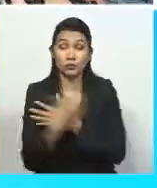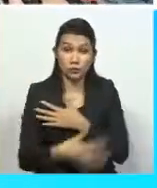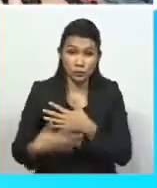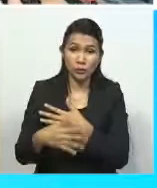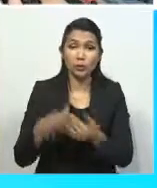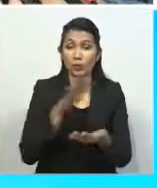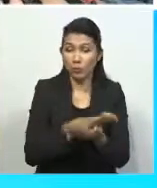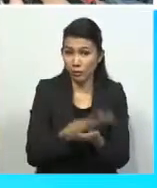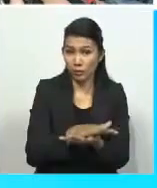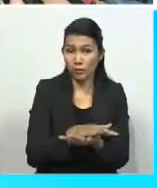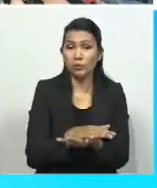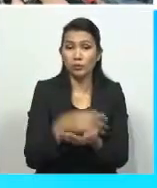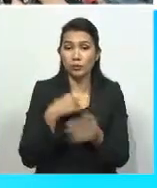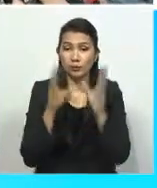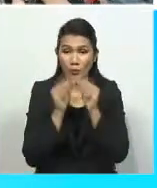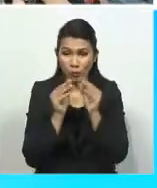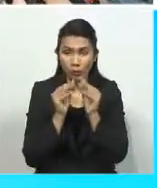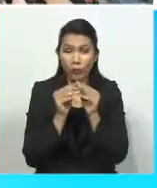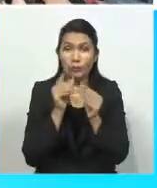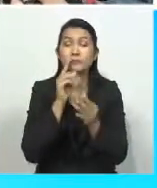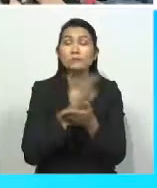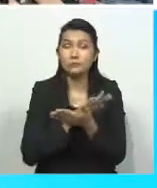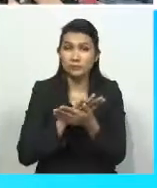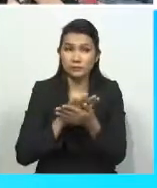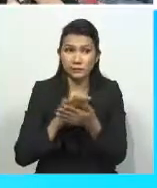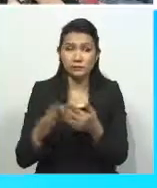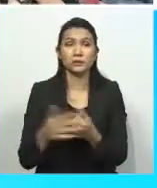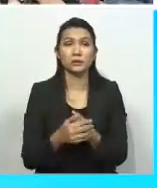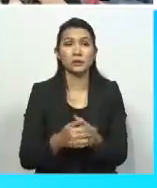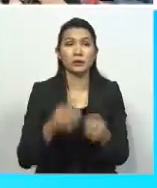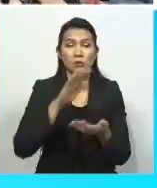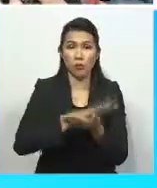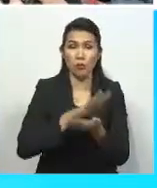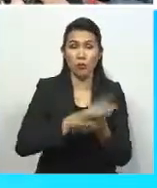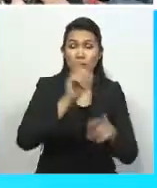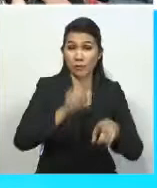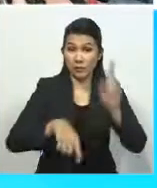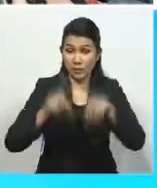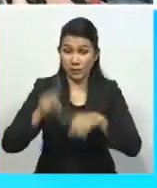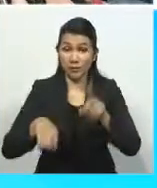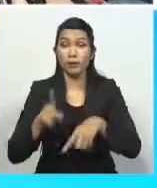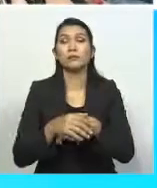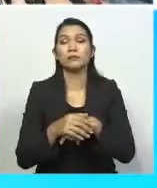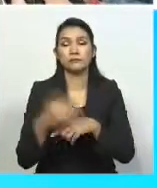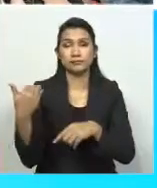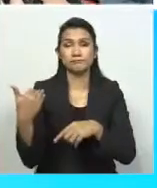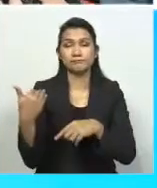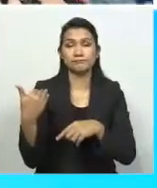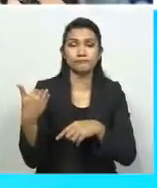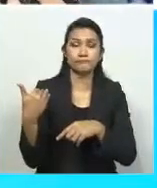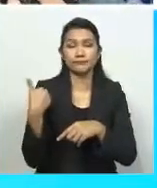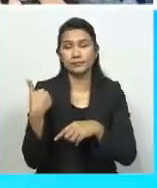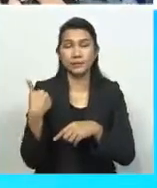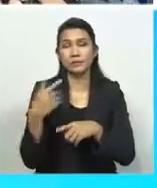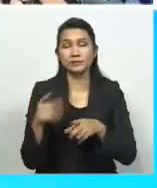โรงเรียนต่างๆได้มีการประชุมกันเรียบร้อยว่าแต่ละโรงเรียนมีเรียกว่ามีความ